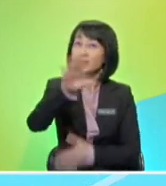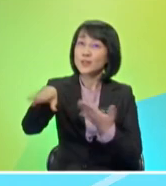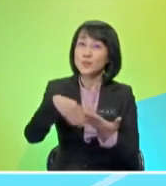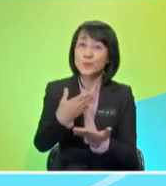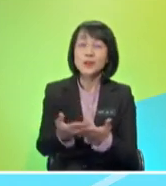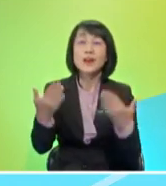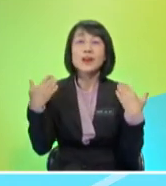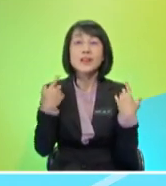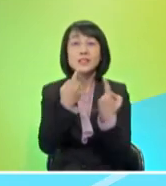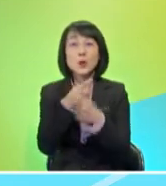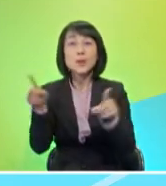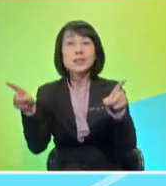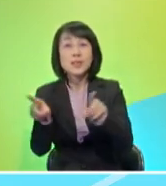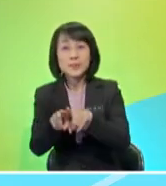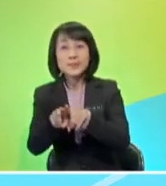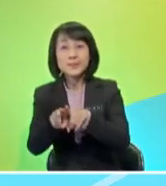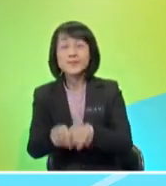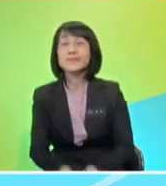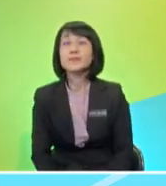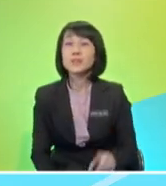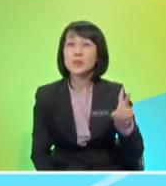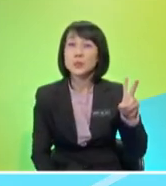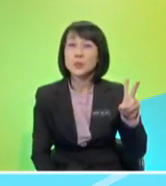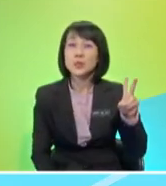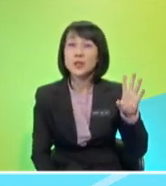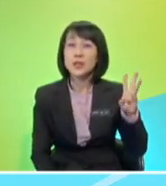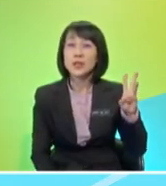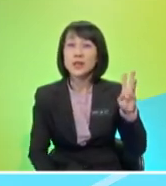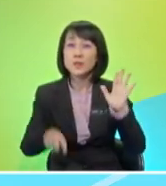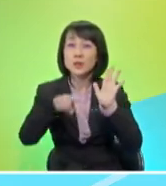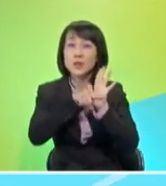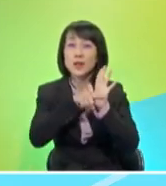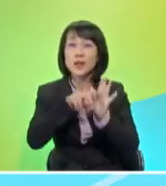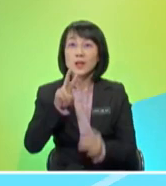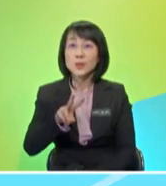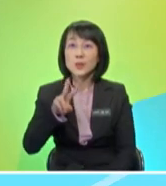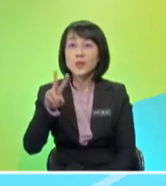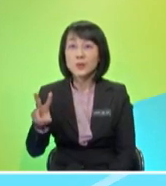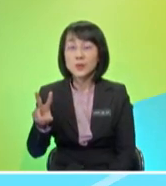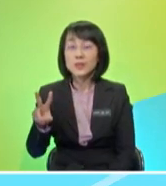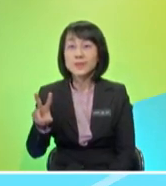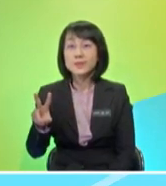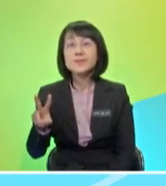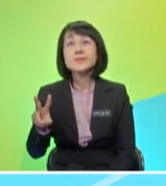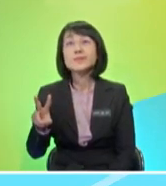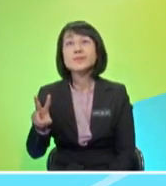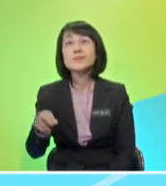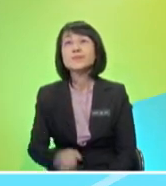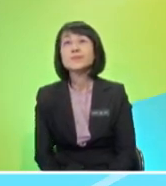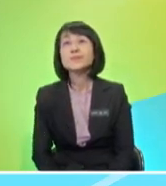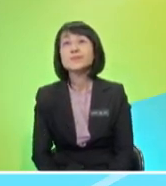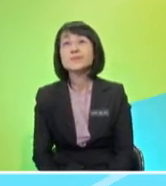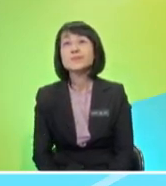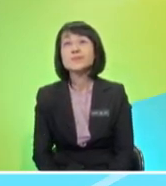jawapan yang sama. 26 tolak 22. 6 tolak 2 di rumah sah,